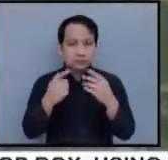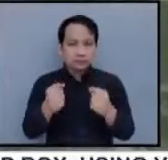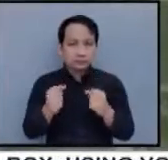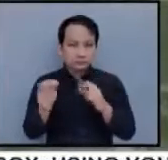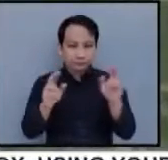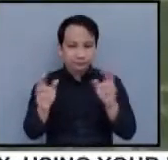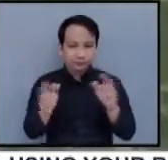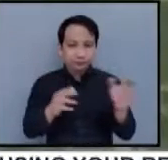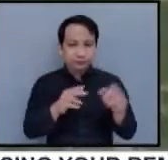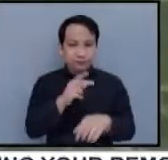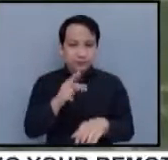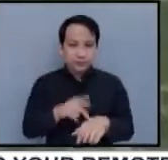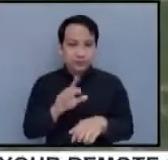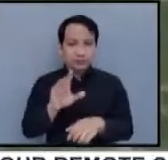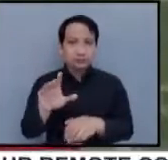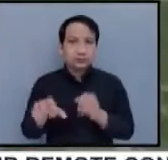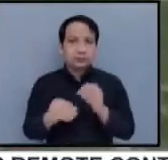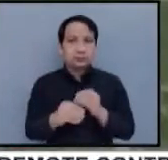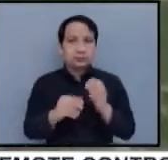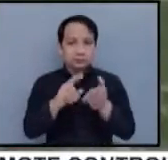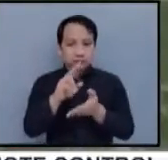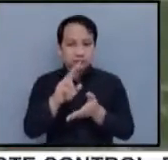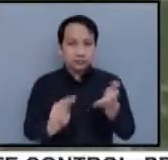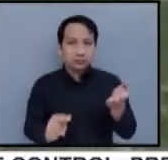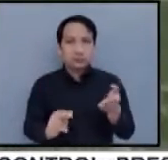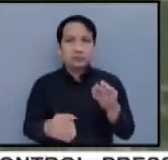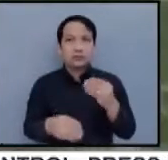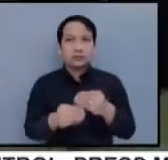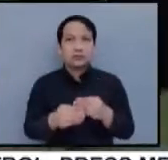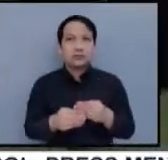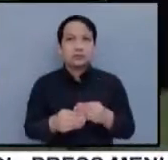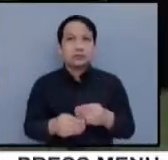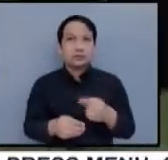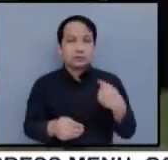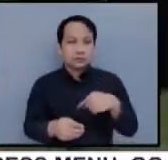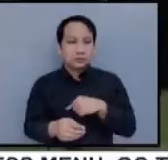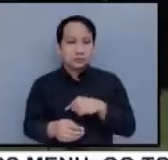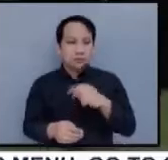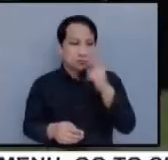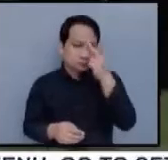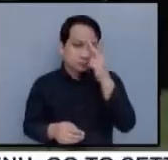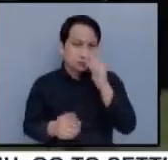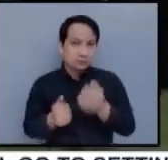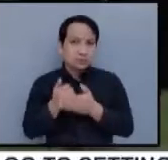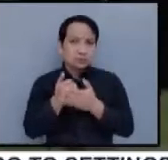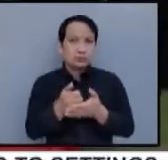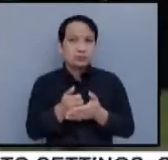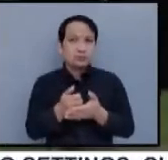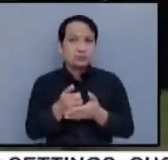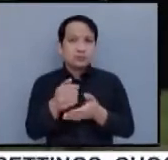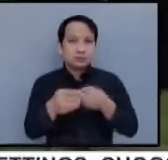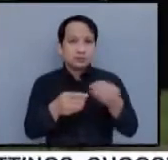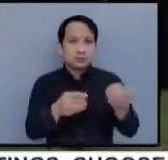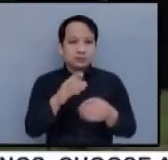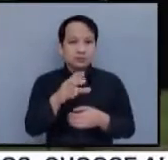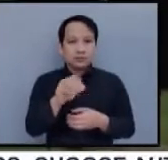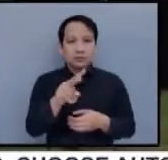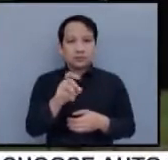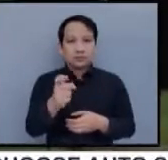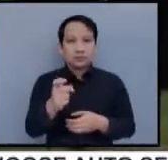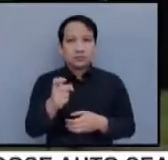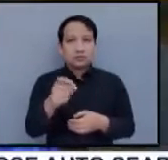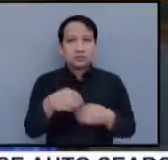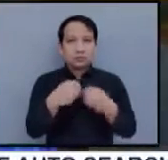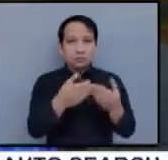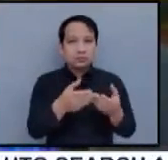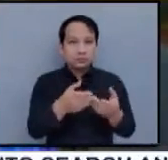ang Pilipinas sa United Nations. Kaya naman, hindi nagdalawang isip ang bansa dayan na mag-donate sa COVAX facility para magbigay ng bakuna